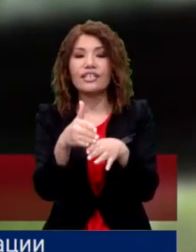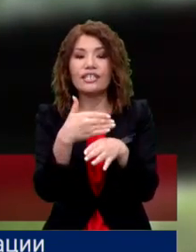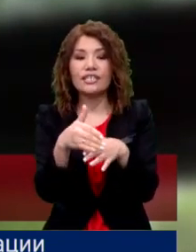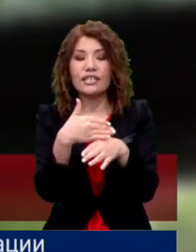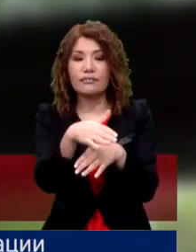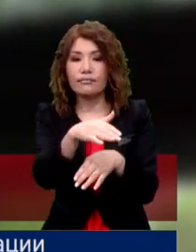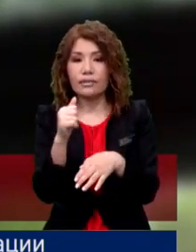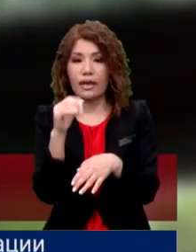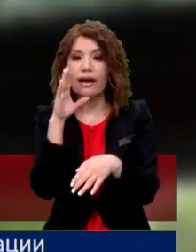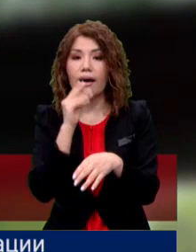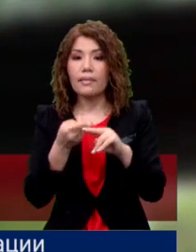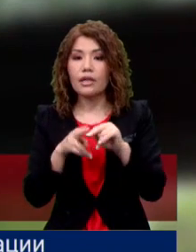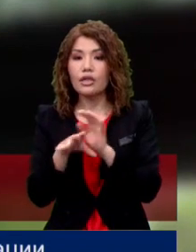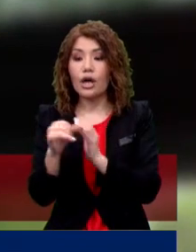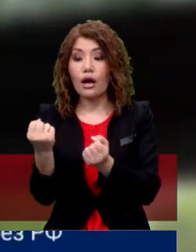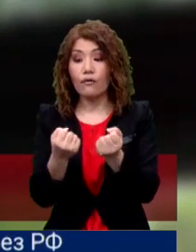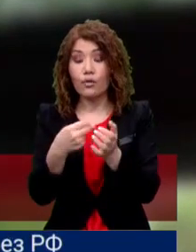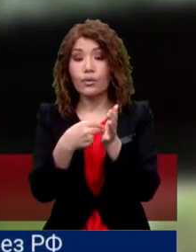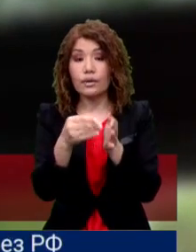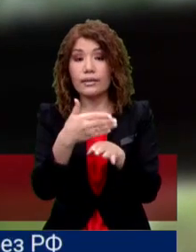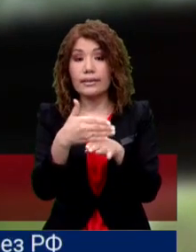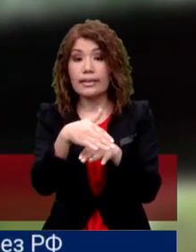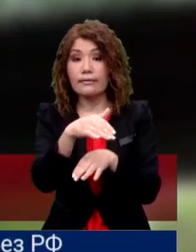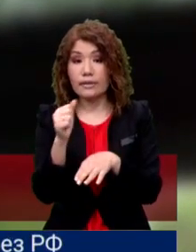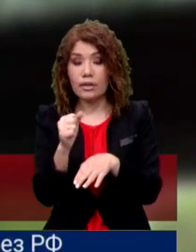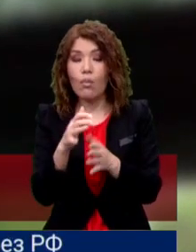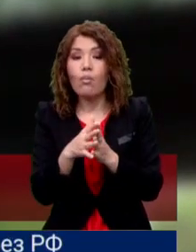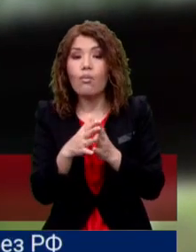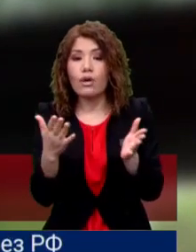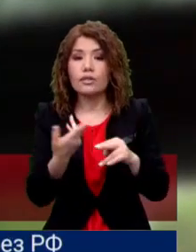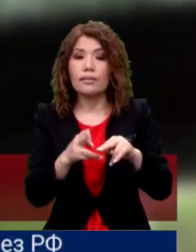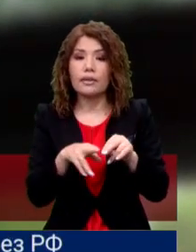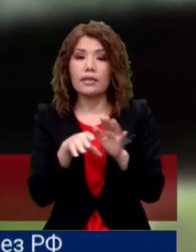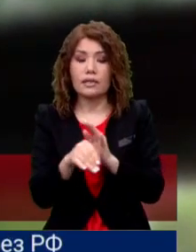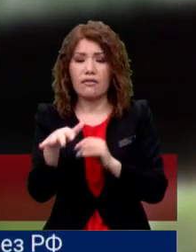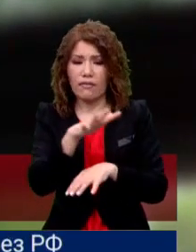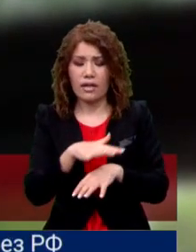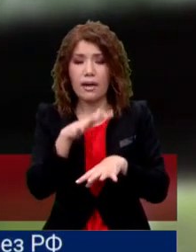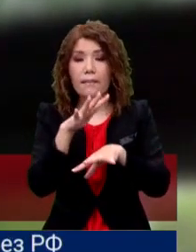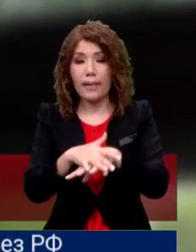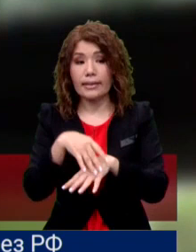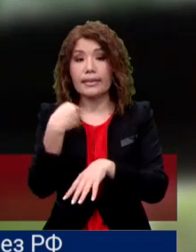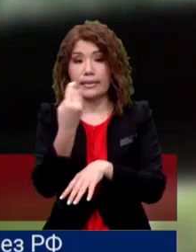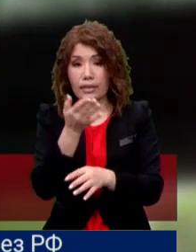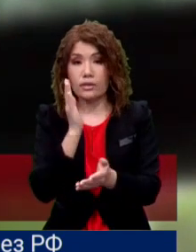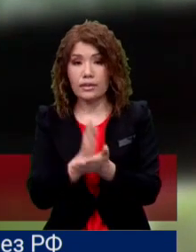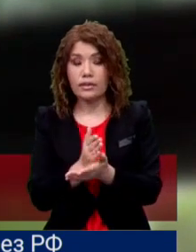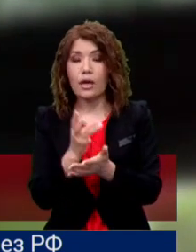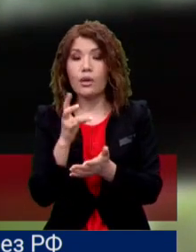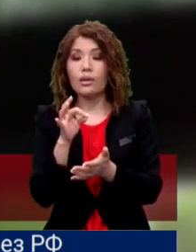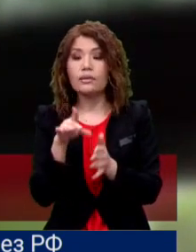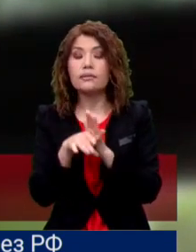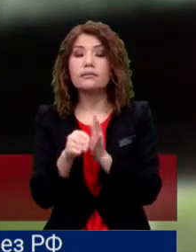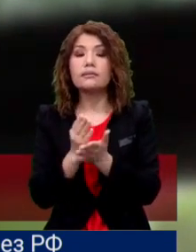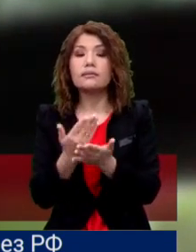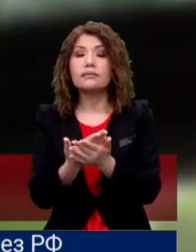жүгінуі мүмкін. Осы автокредитті алу барысында, көбінесе автокредитті бізде елімізде банктер береді, осы автокредитті алу